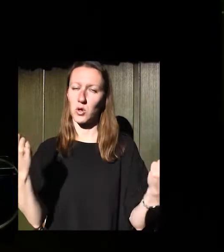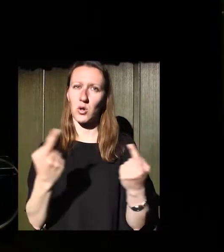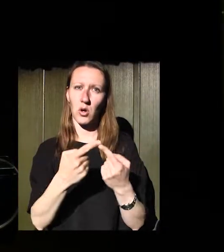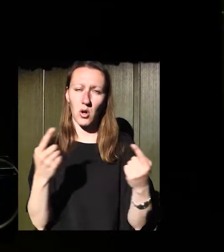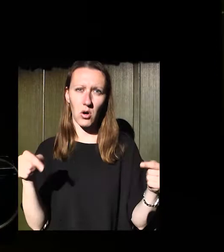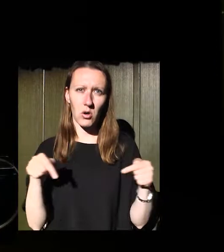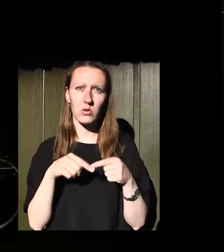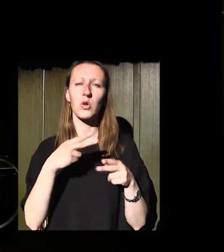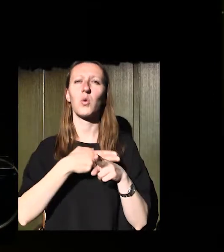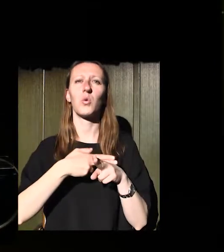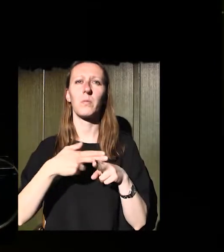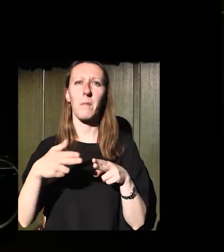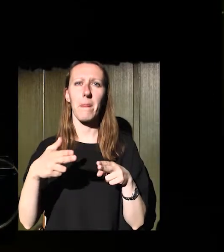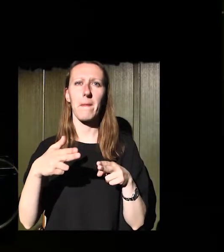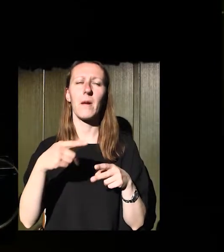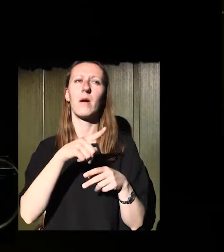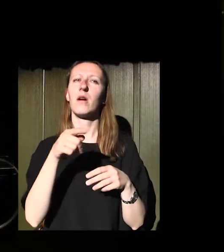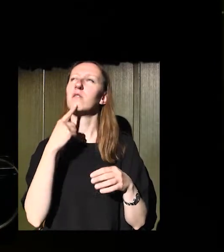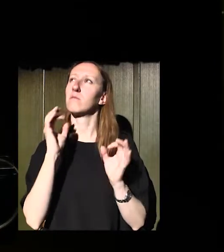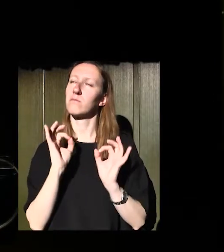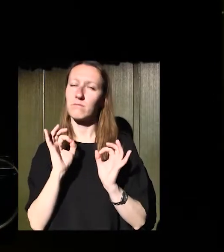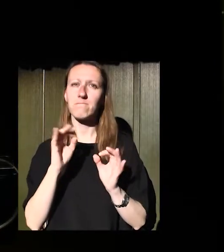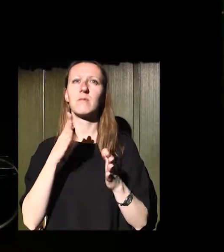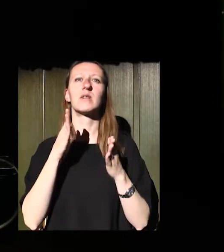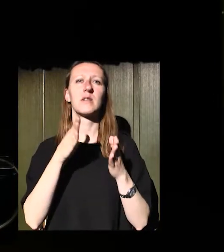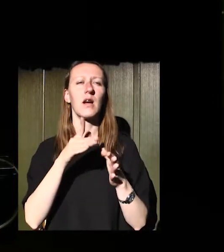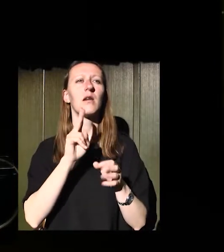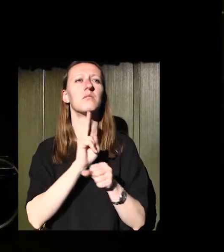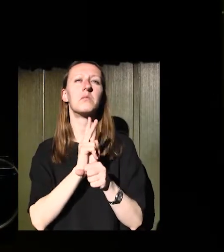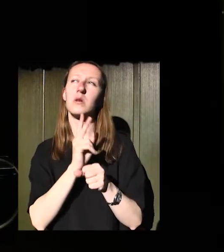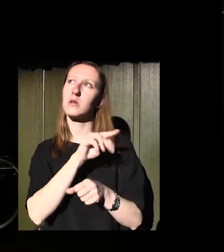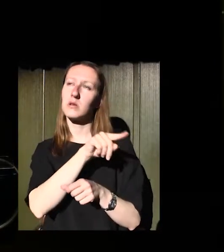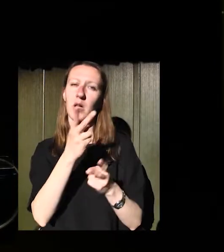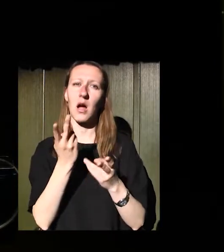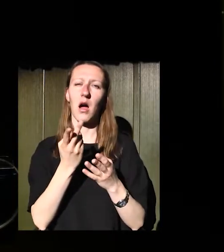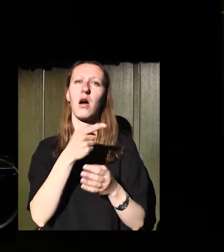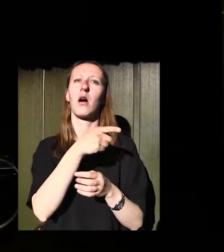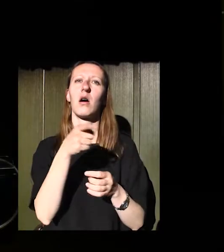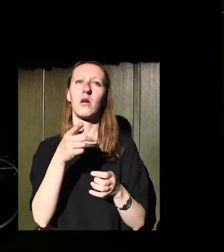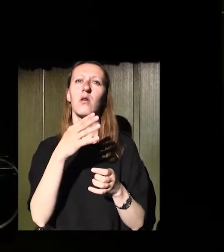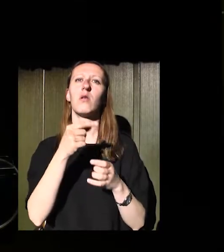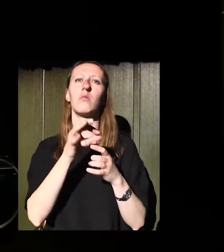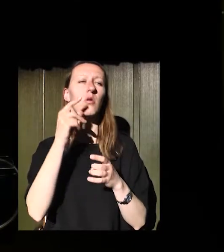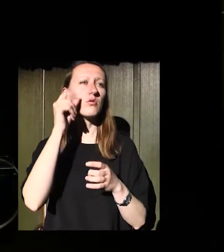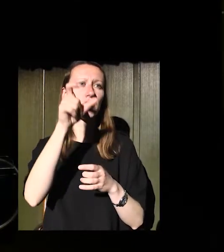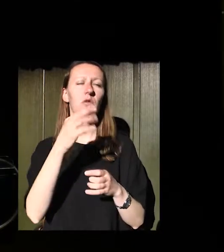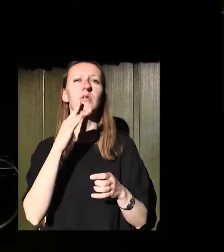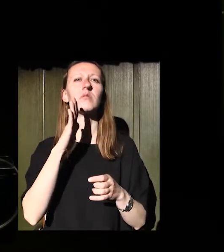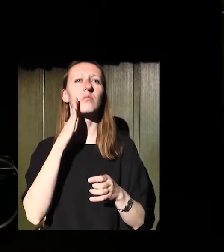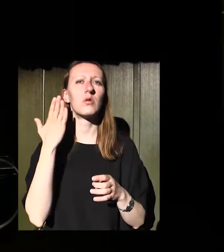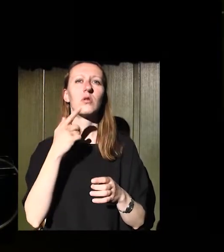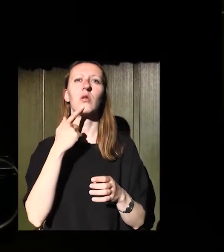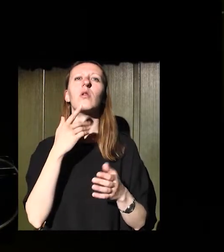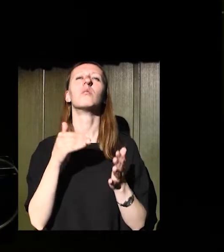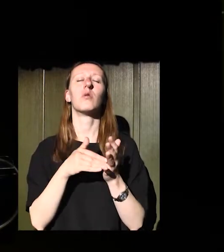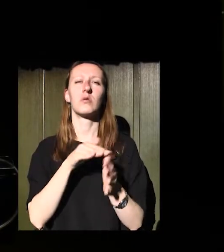prostora, uređenog sa ukusom, smjerom i taktom, a misura duomo con il